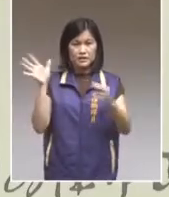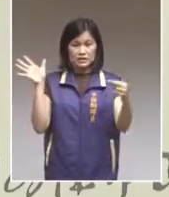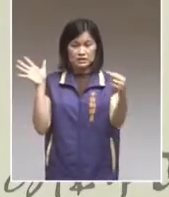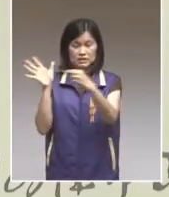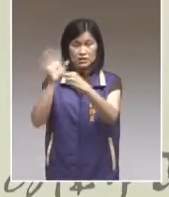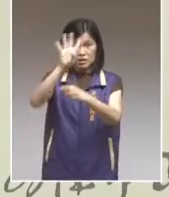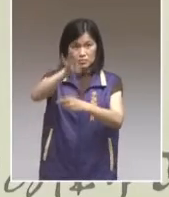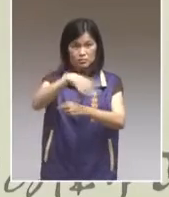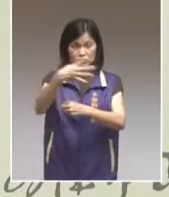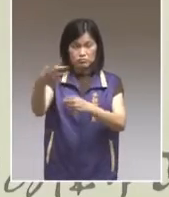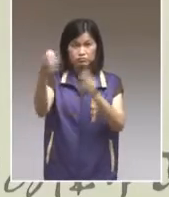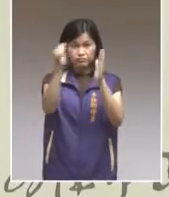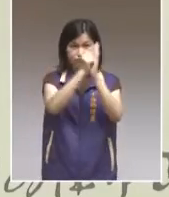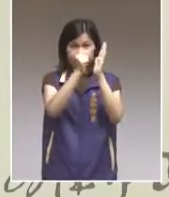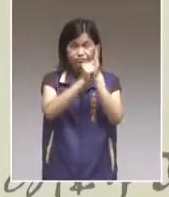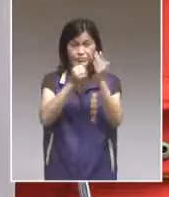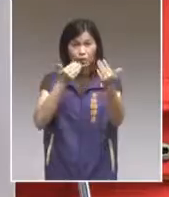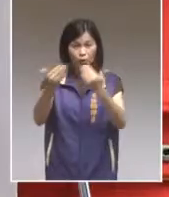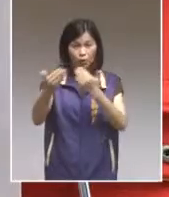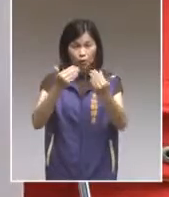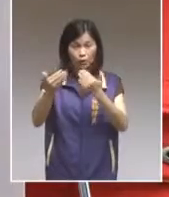讲得很清楚，这个我们会